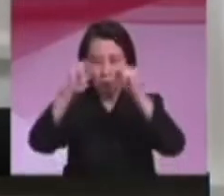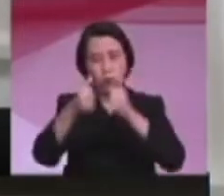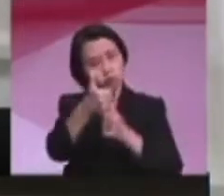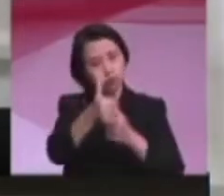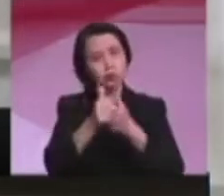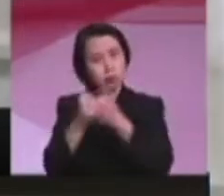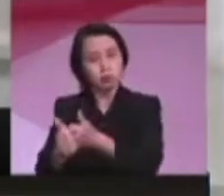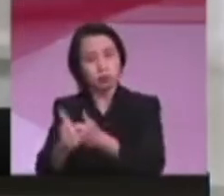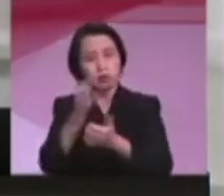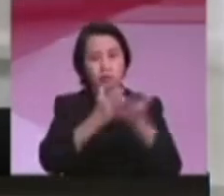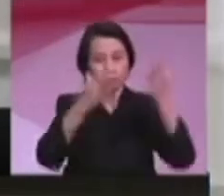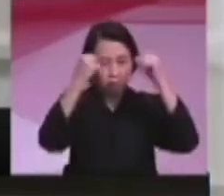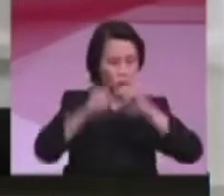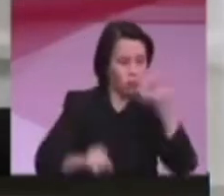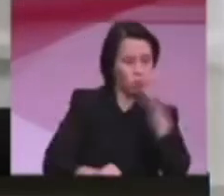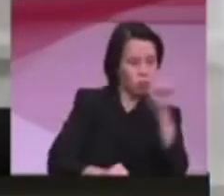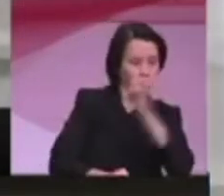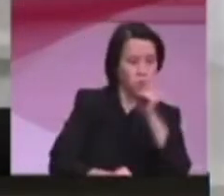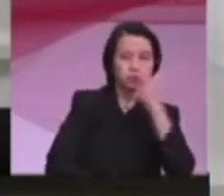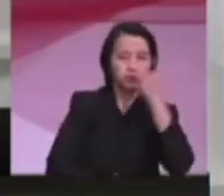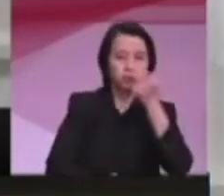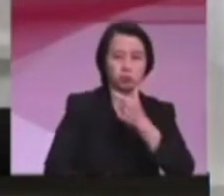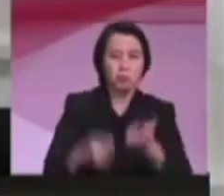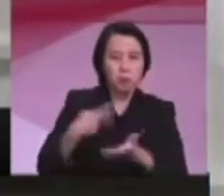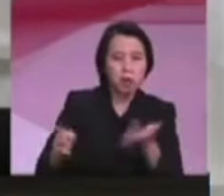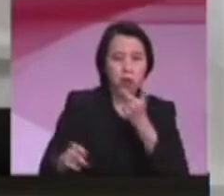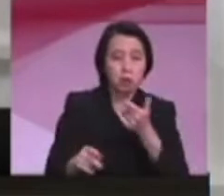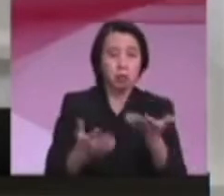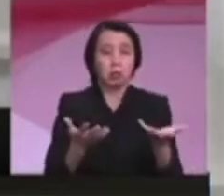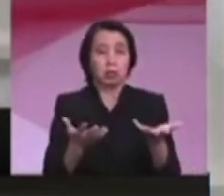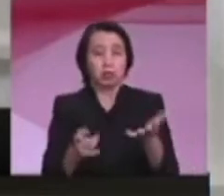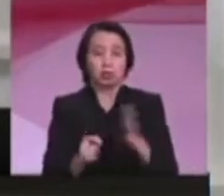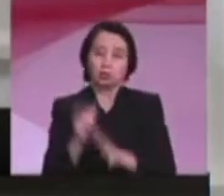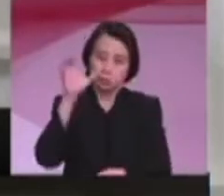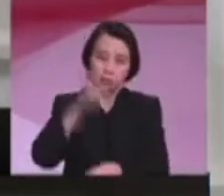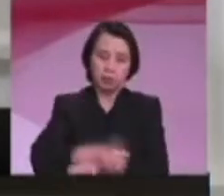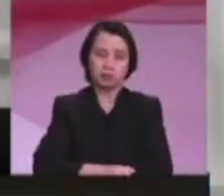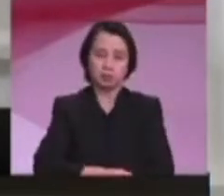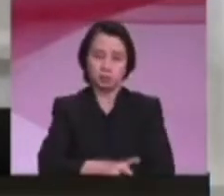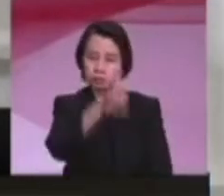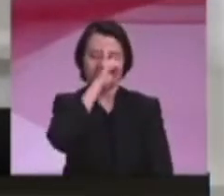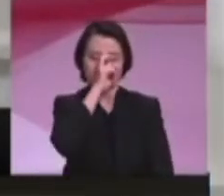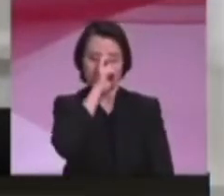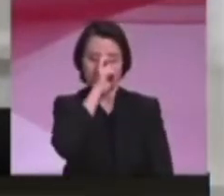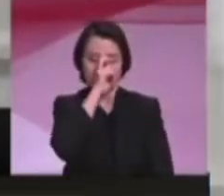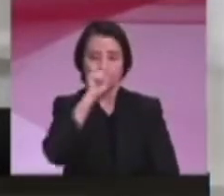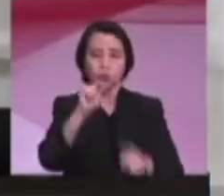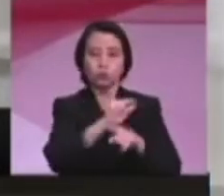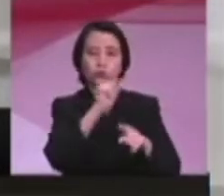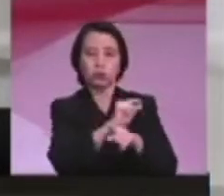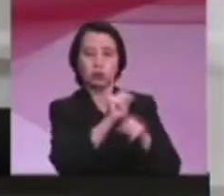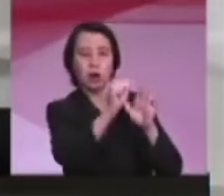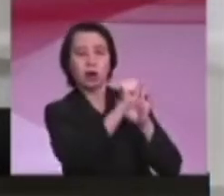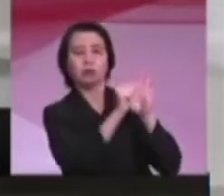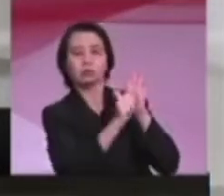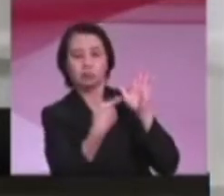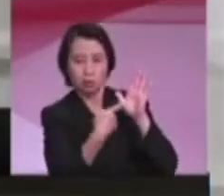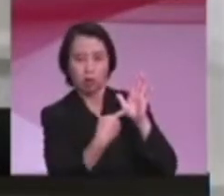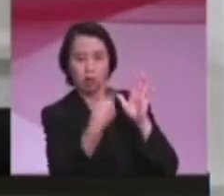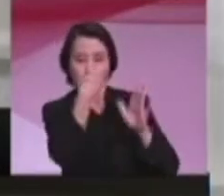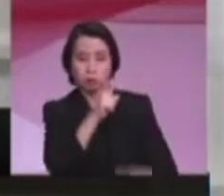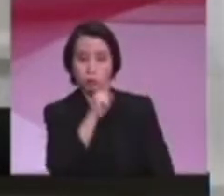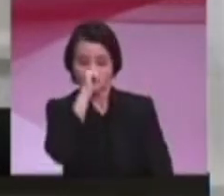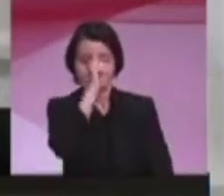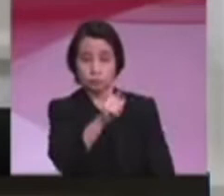tidak bersetuju, jadi kita terpaksa mengambil tindakan yang keras menggunakan akta untuk